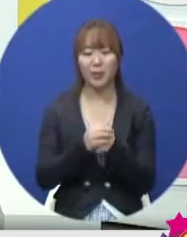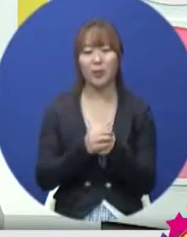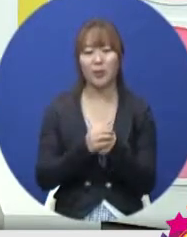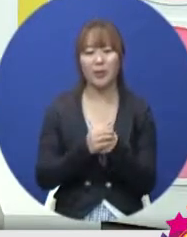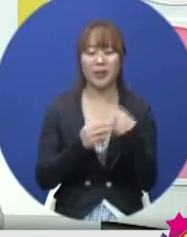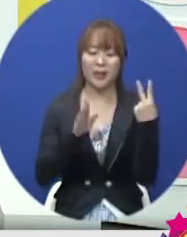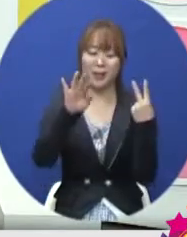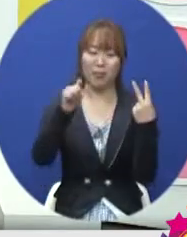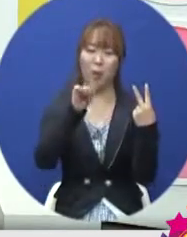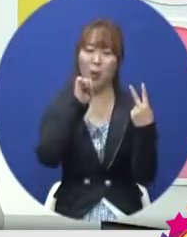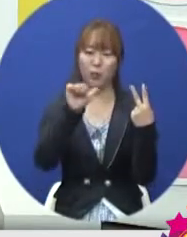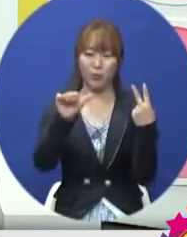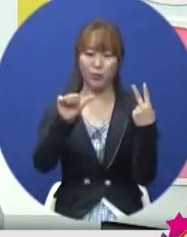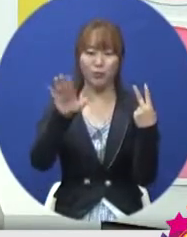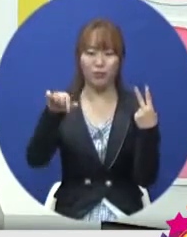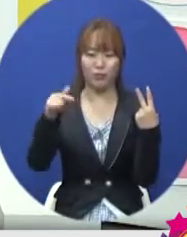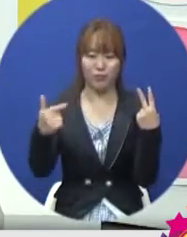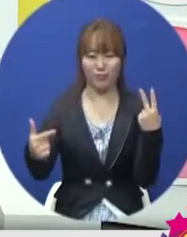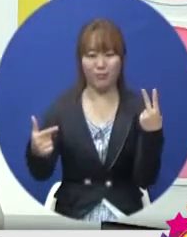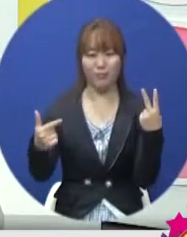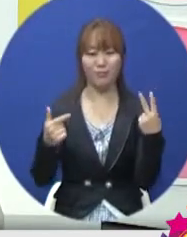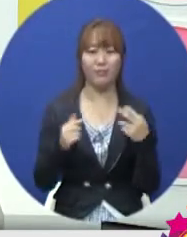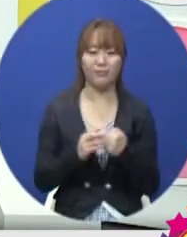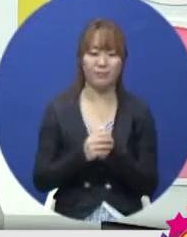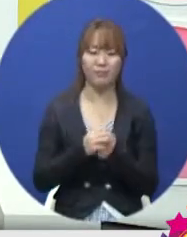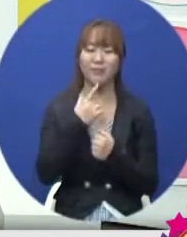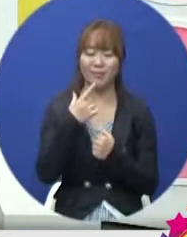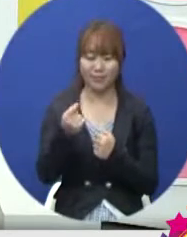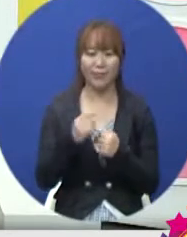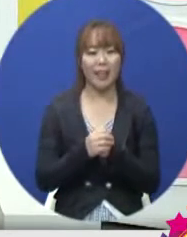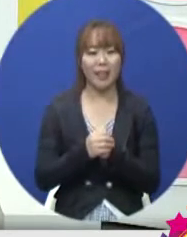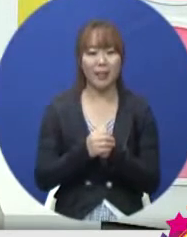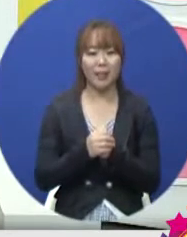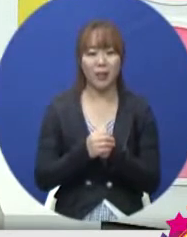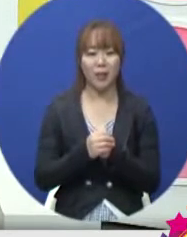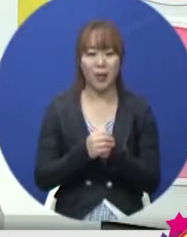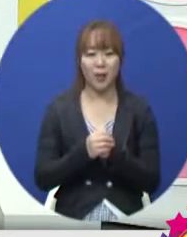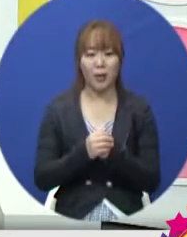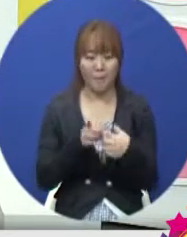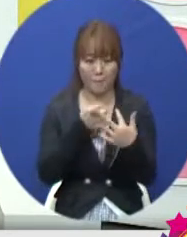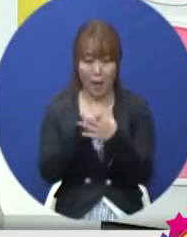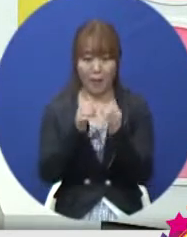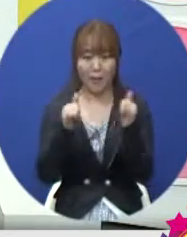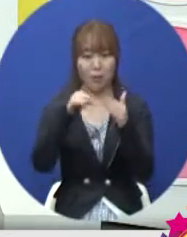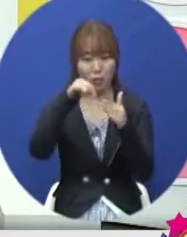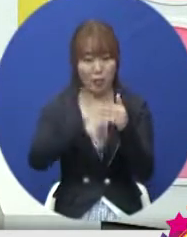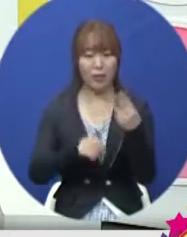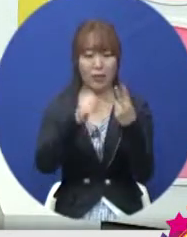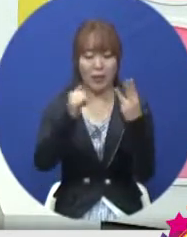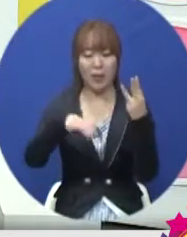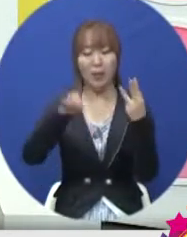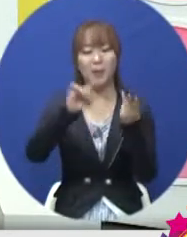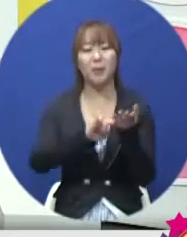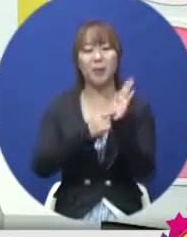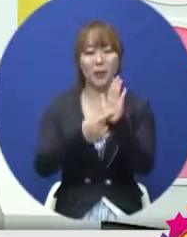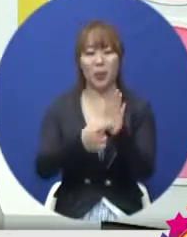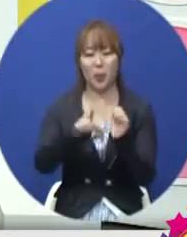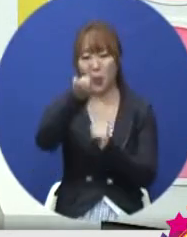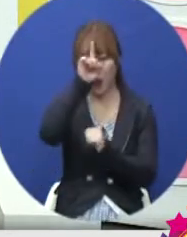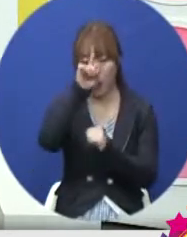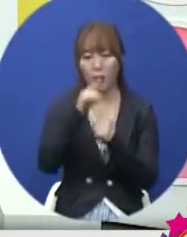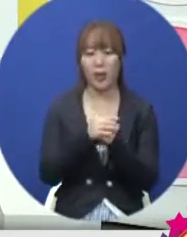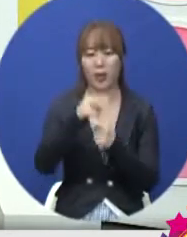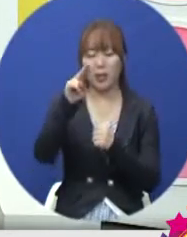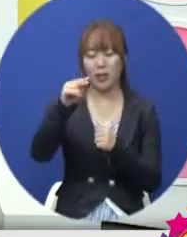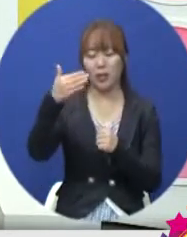정답은 2번 5분. 5분이었습니다. 그렇습니다. 네. 자, 맞춰주신 분 중에 먼저 세 분 발표하겠습니다. 네,